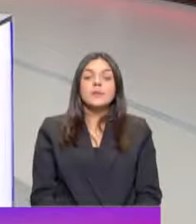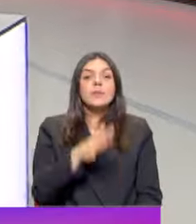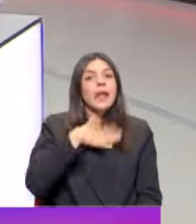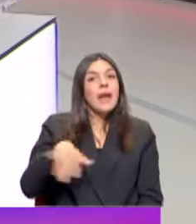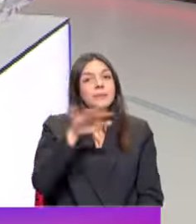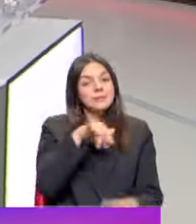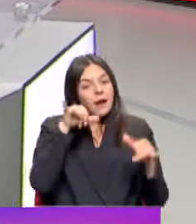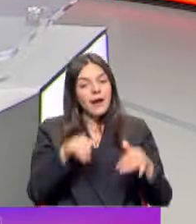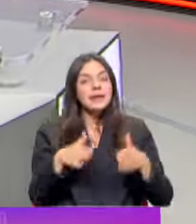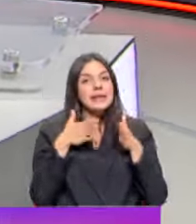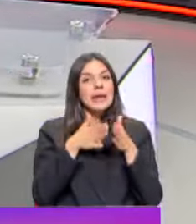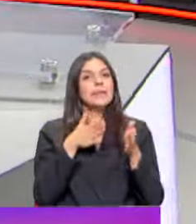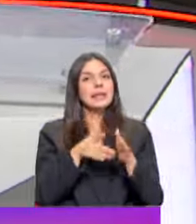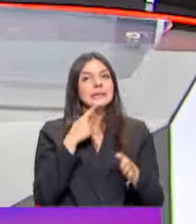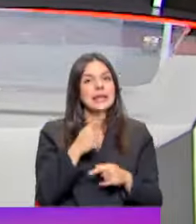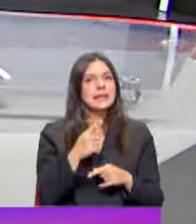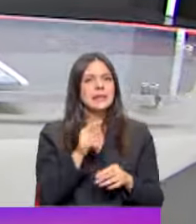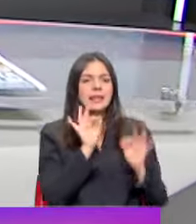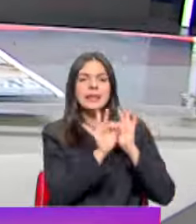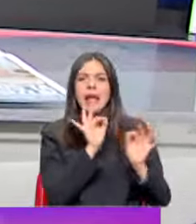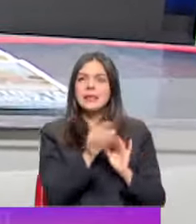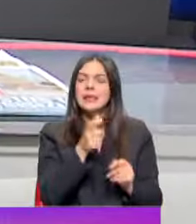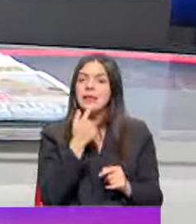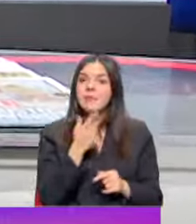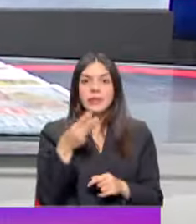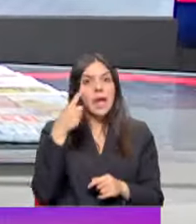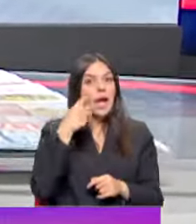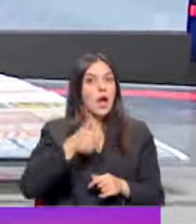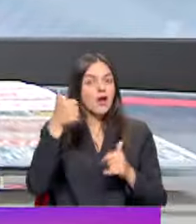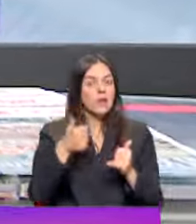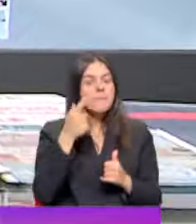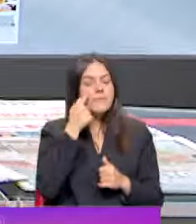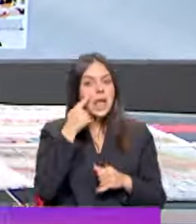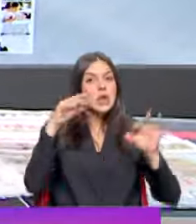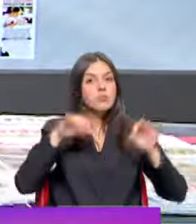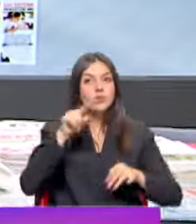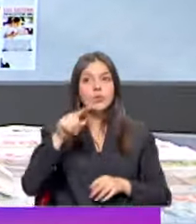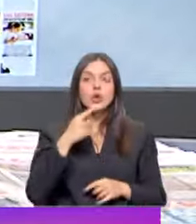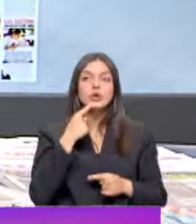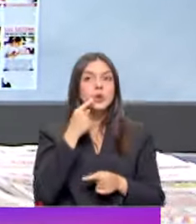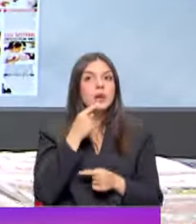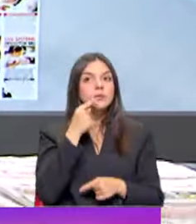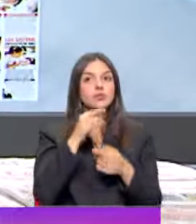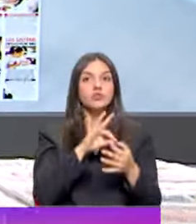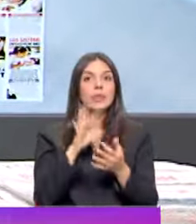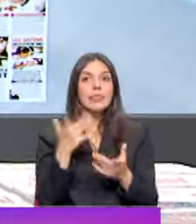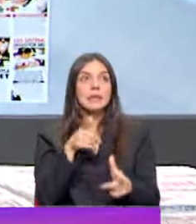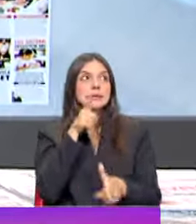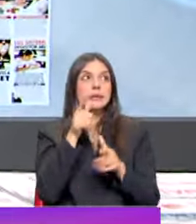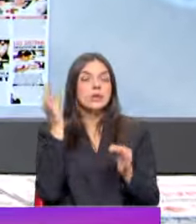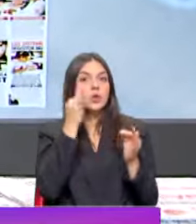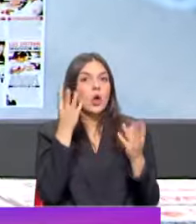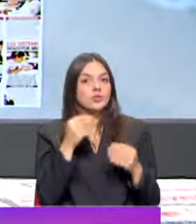Hepimiz aynı gemideyiz dedi, kışkırtmalar dedi Cumhurbaşkanı Erdoğan. Bakalım bugün bu sözler nasıl yankı